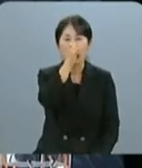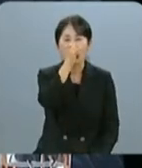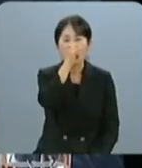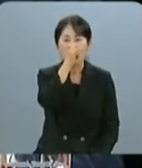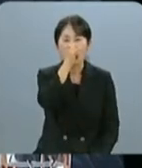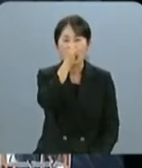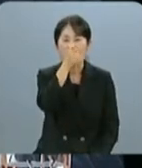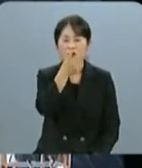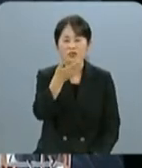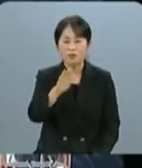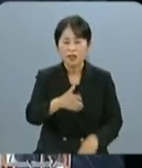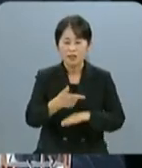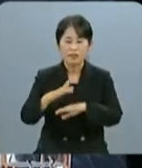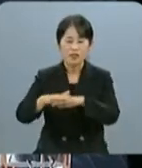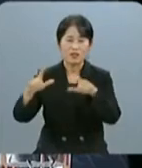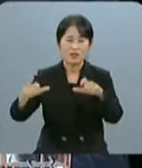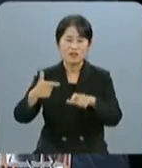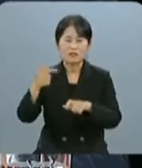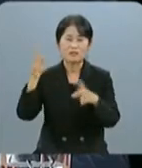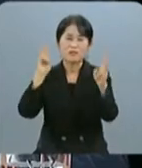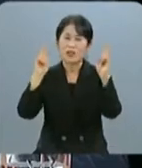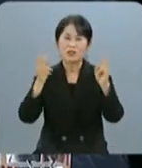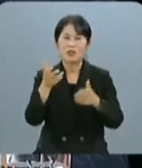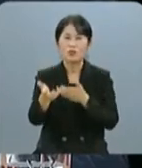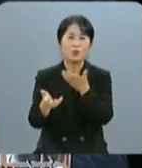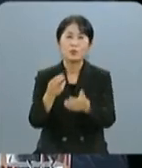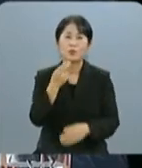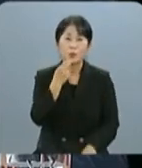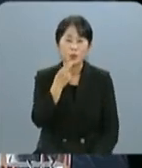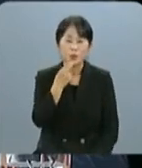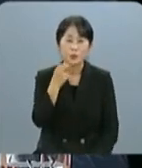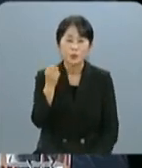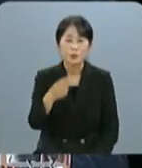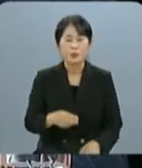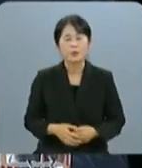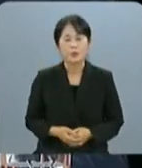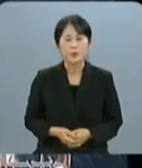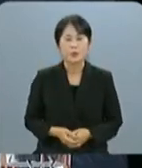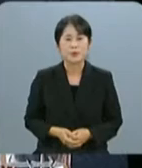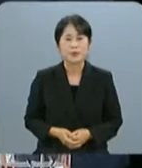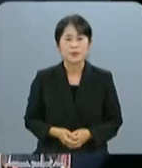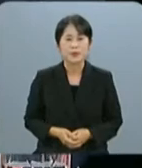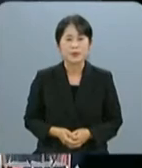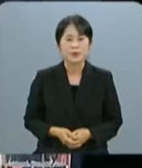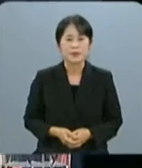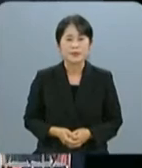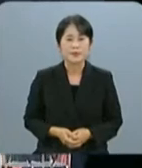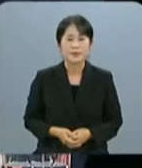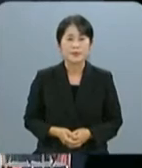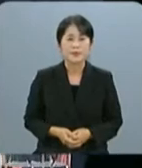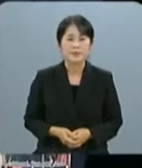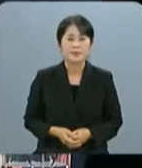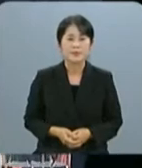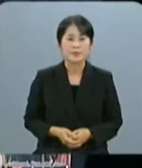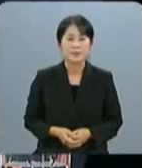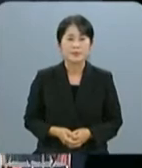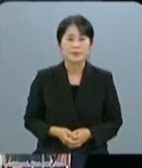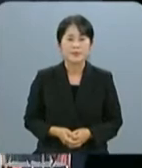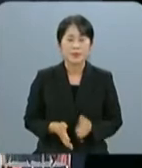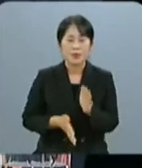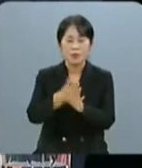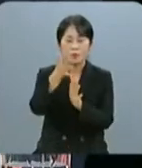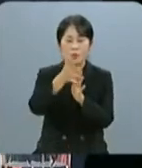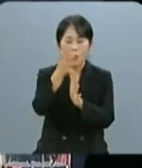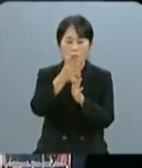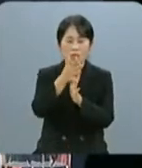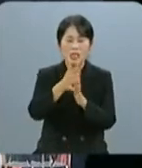막상 대전은 큰 기업도 뭐 거의 없고 이러다 보니까 이런 뭐 도시 인프라는